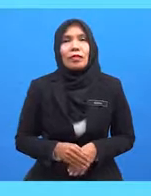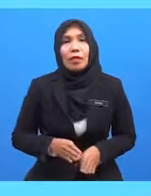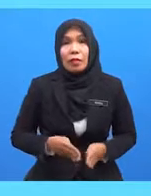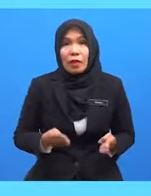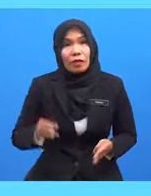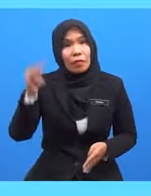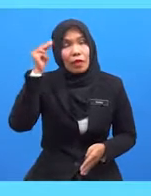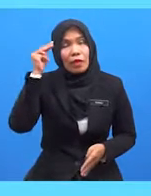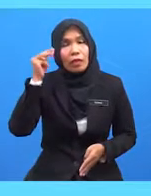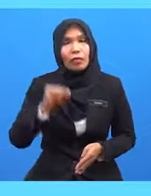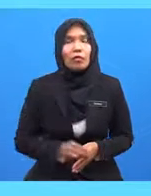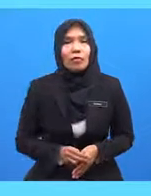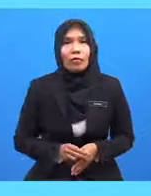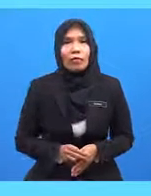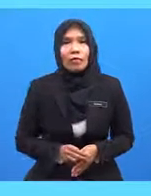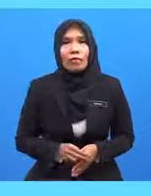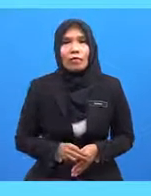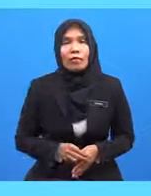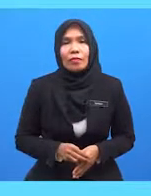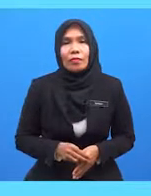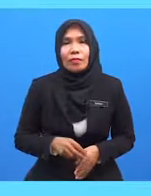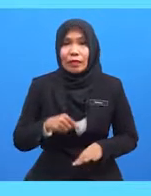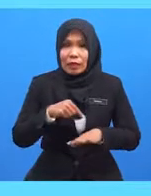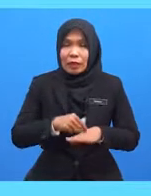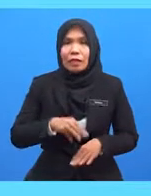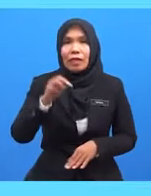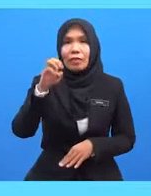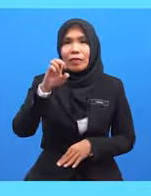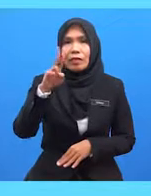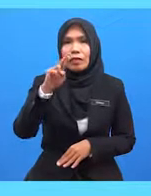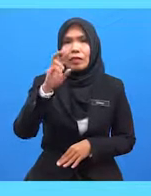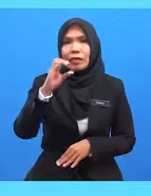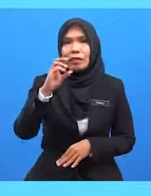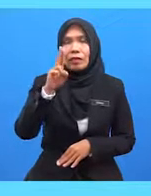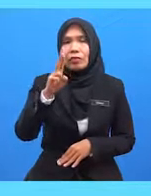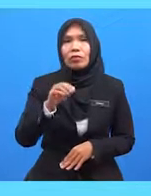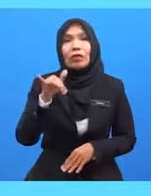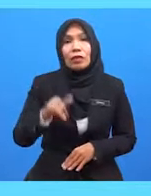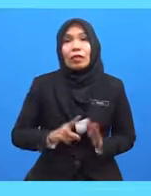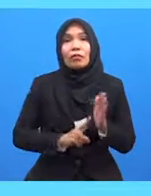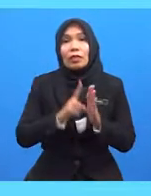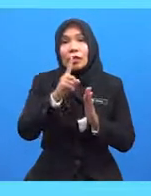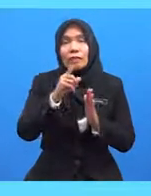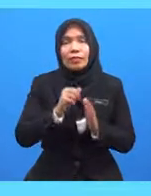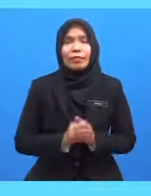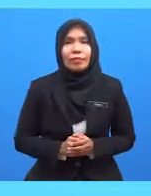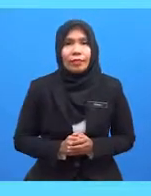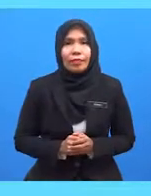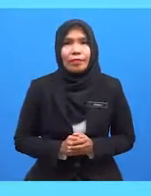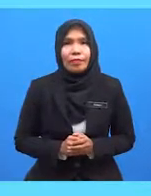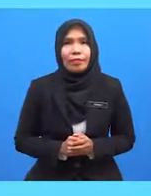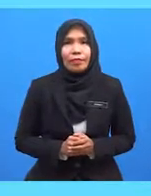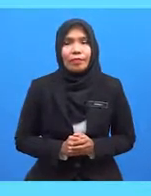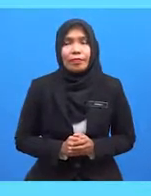tinggi. Tercatat dua pucuk surat yang dihantar oleh Sultan Mansur Shah, iaitu